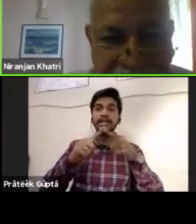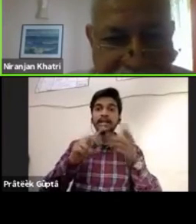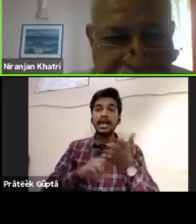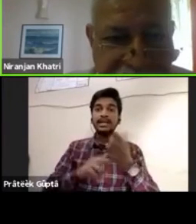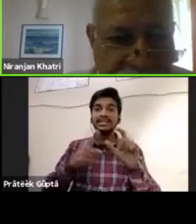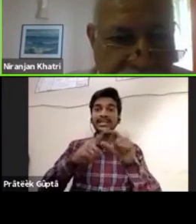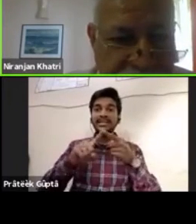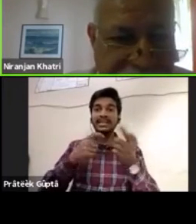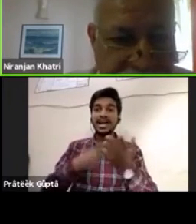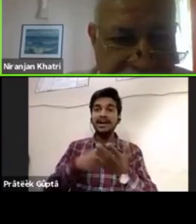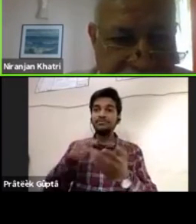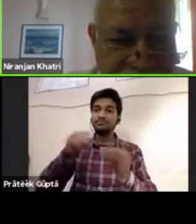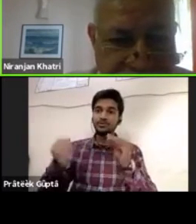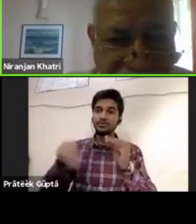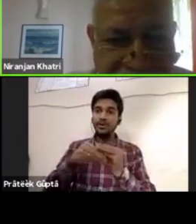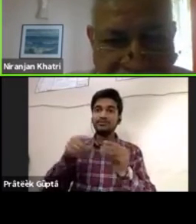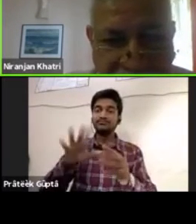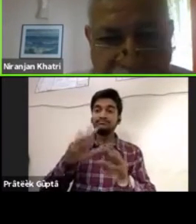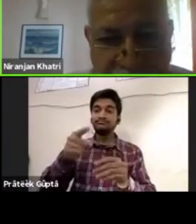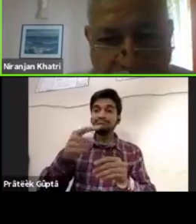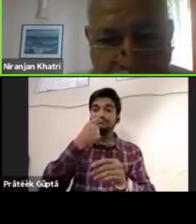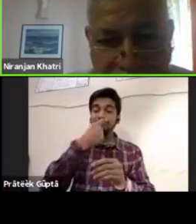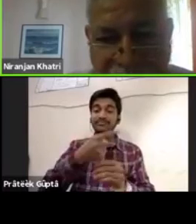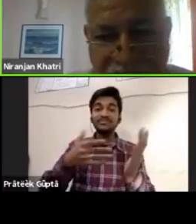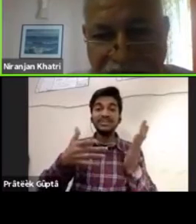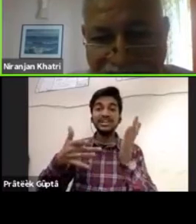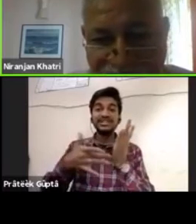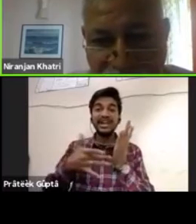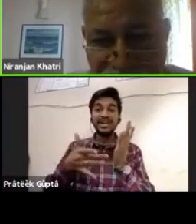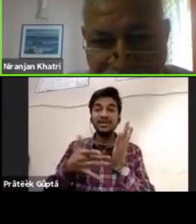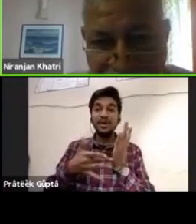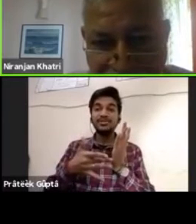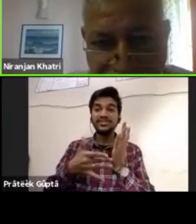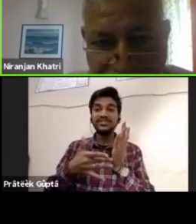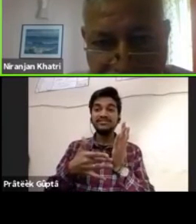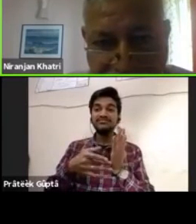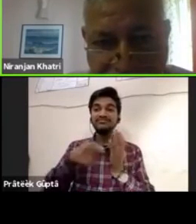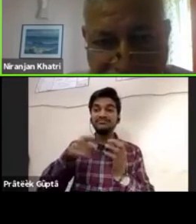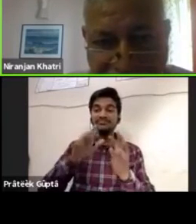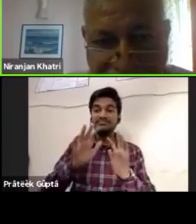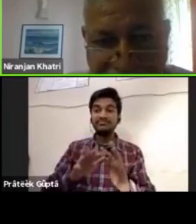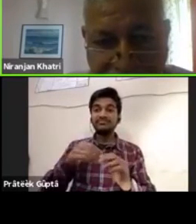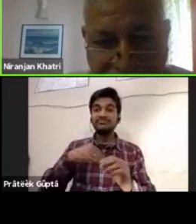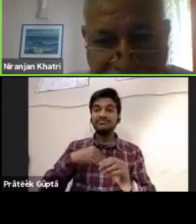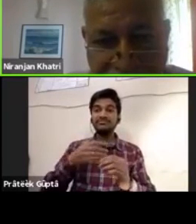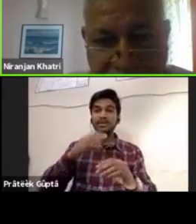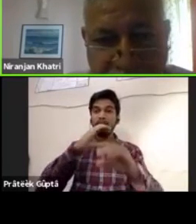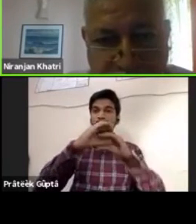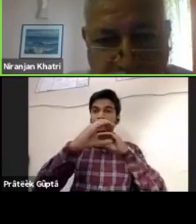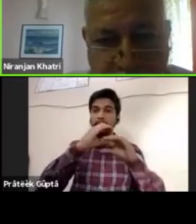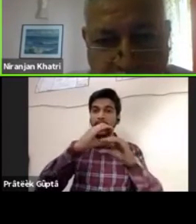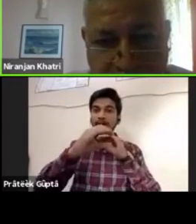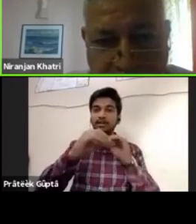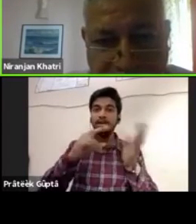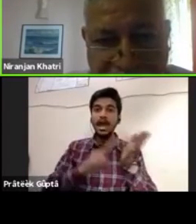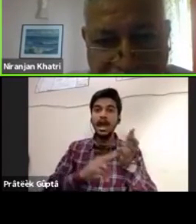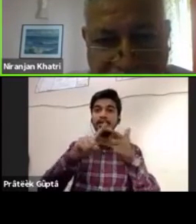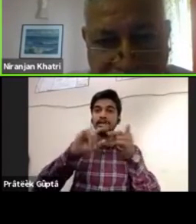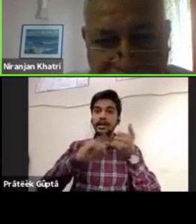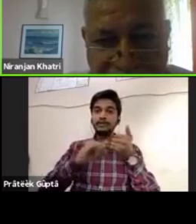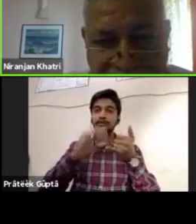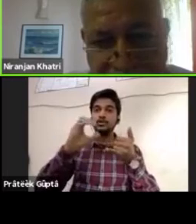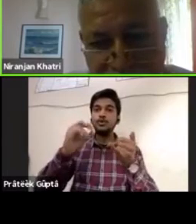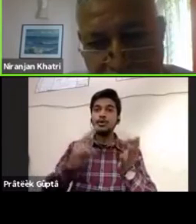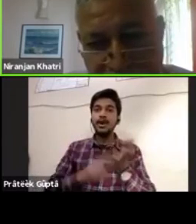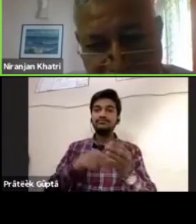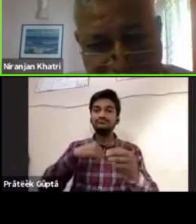कि ये जो टेक्नोलॉजी इश्यूज है वो जरा नैशकॉम से अगर बात करके काम करें तो ये काम